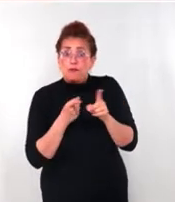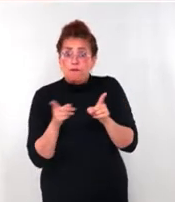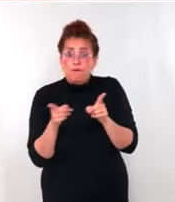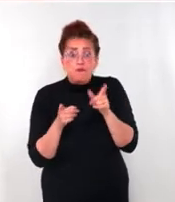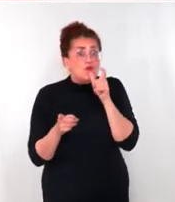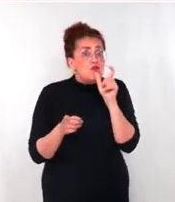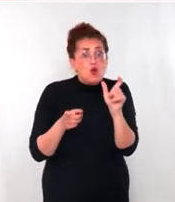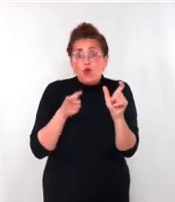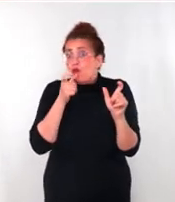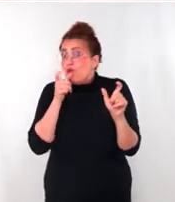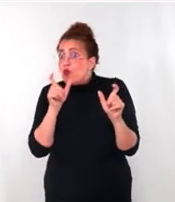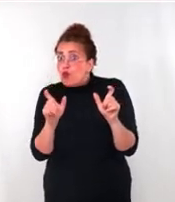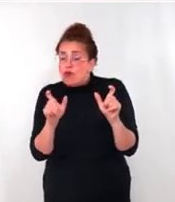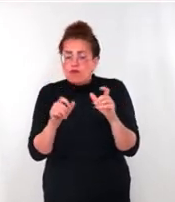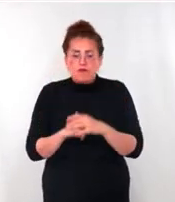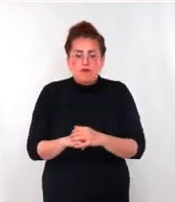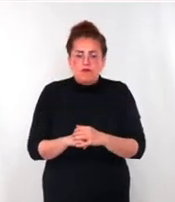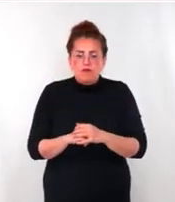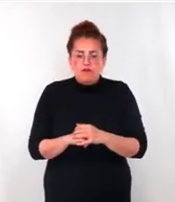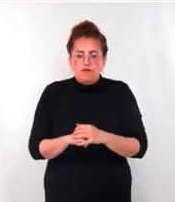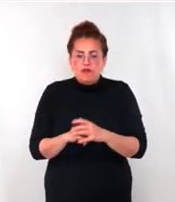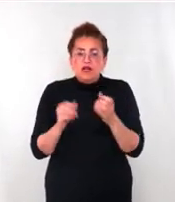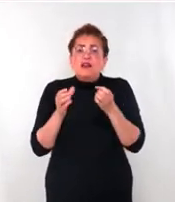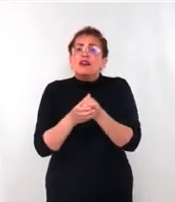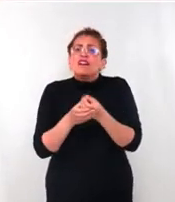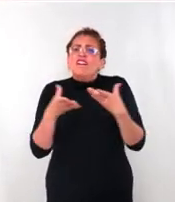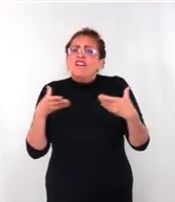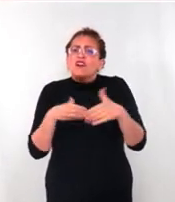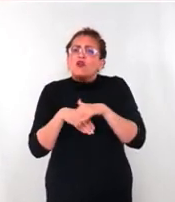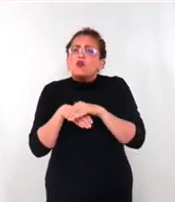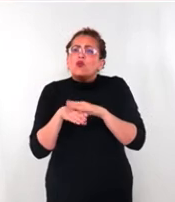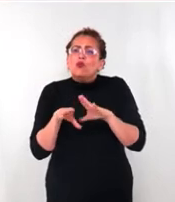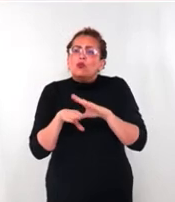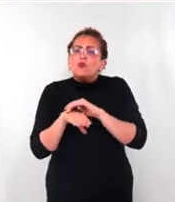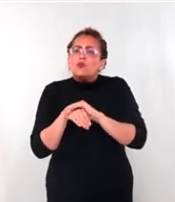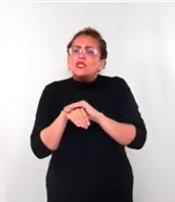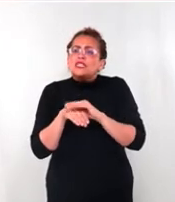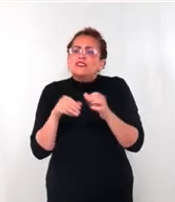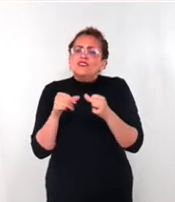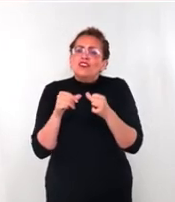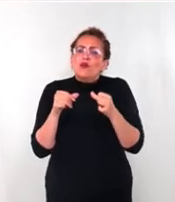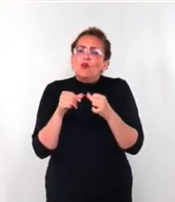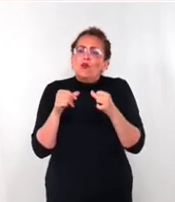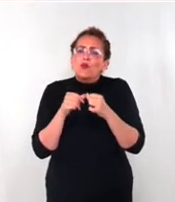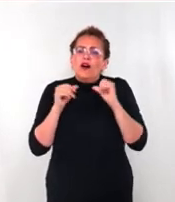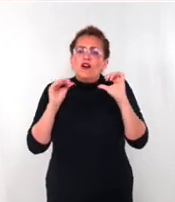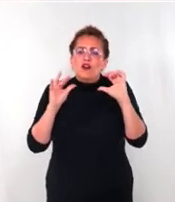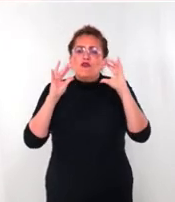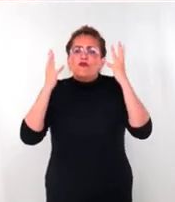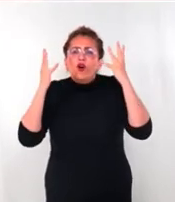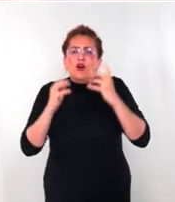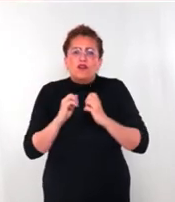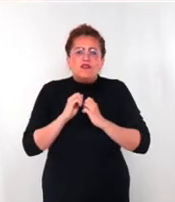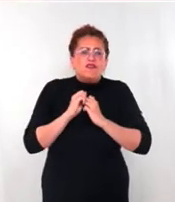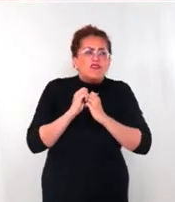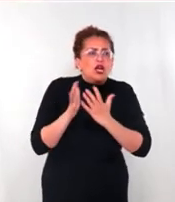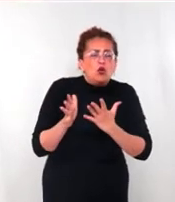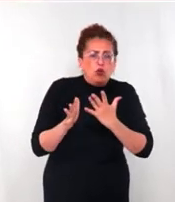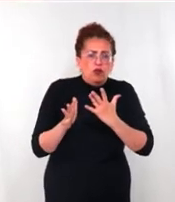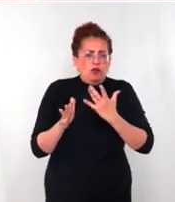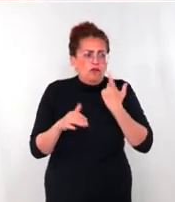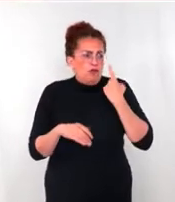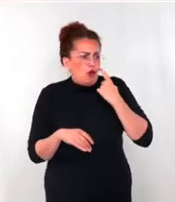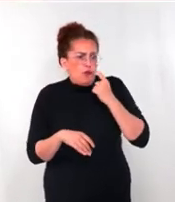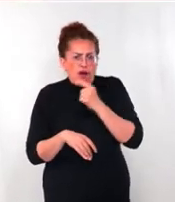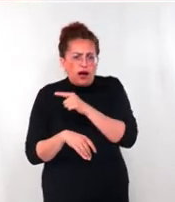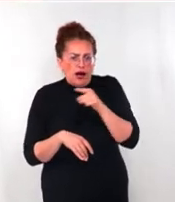ville, quand on parle de ce que fait la majorité, on parle des arbres, on parle des forêts, on parle des vélos. Vous n'avez